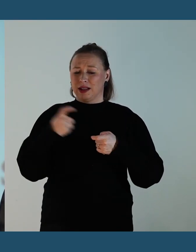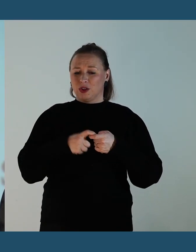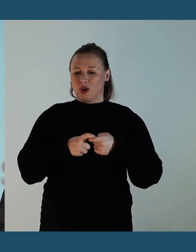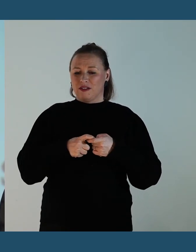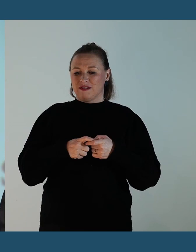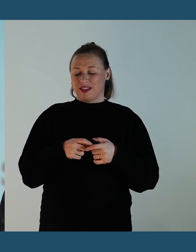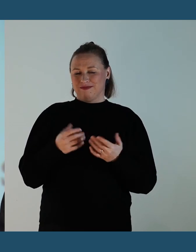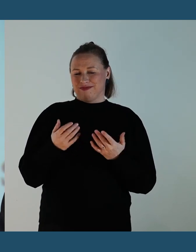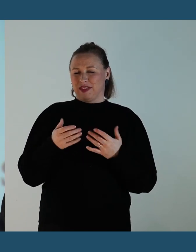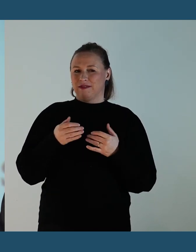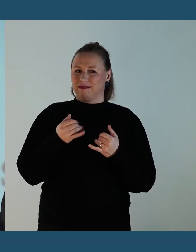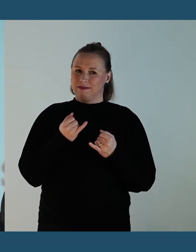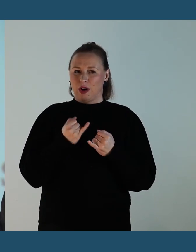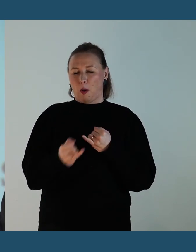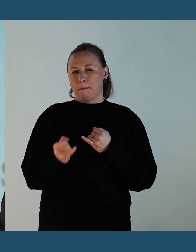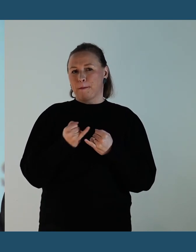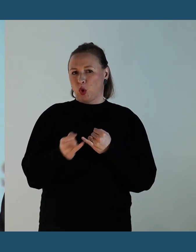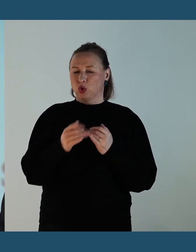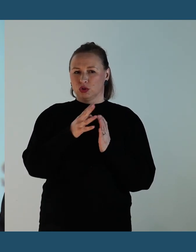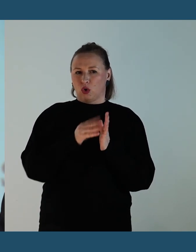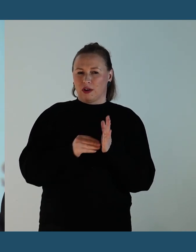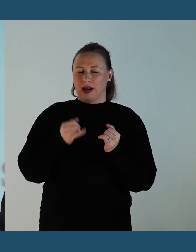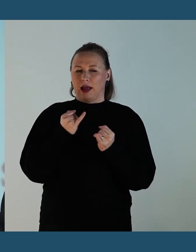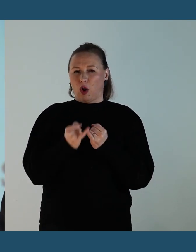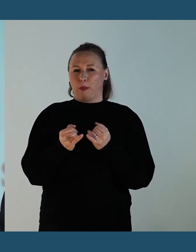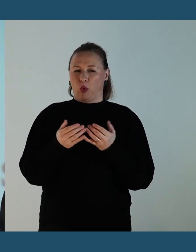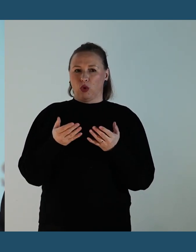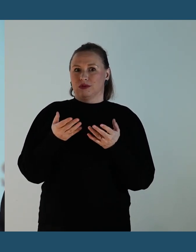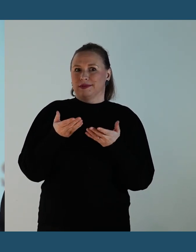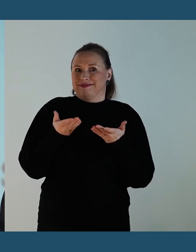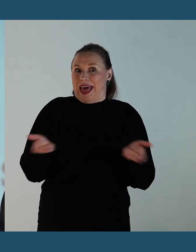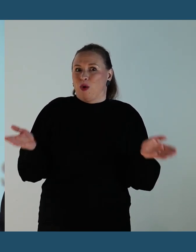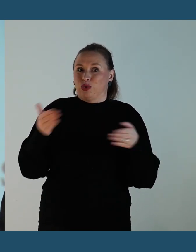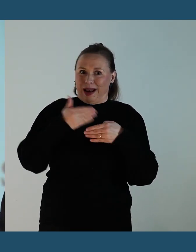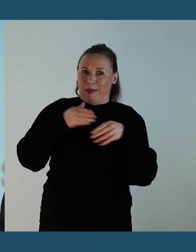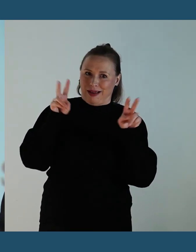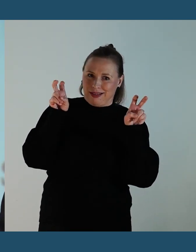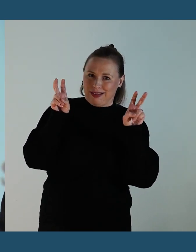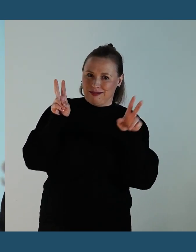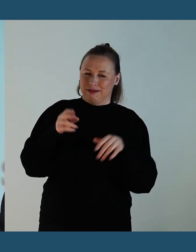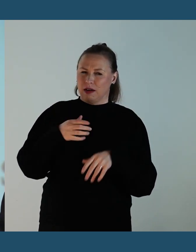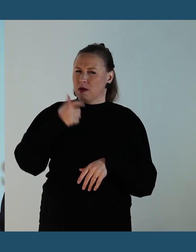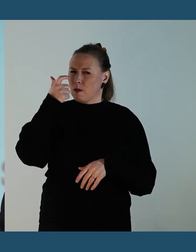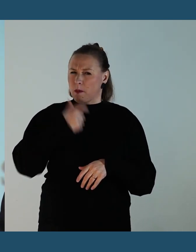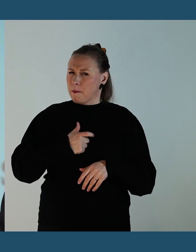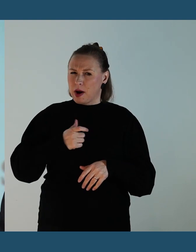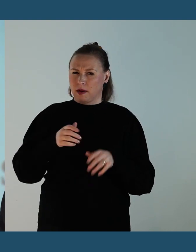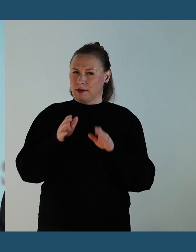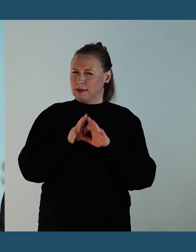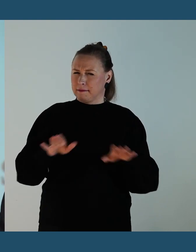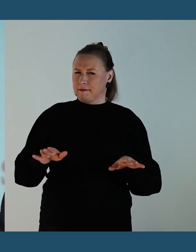oli erittäin ruma, enkä toivoisi, että niin kuin ihmisoikeudet on sillä tavalla niin kuin